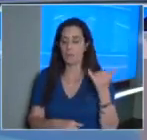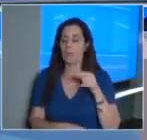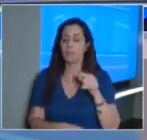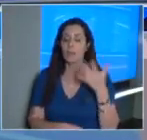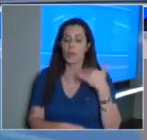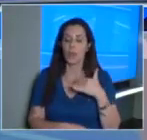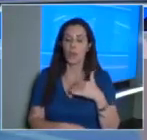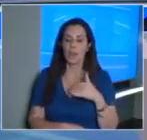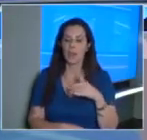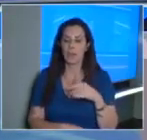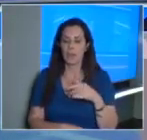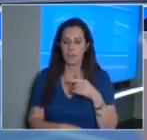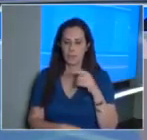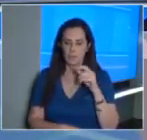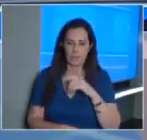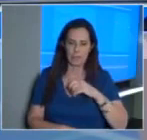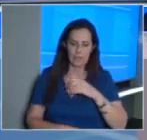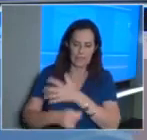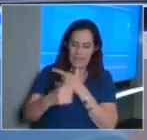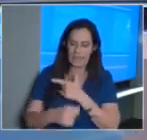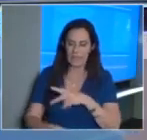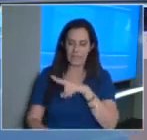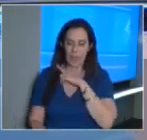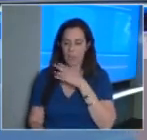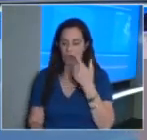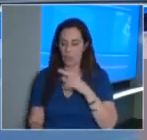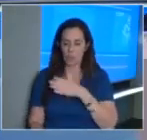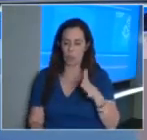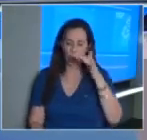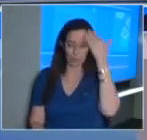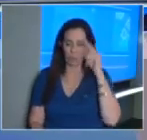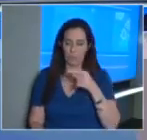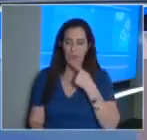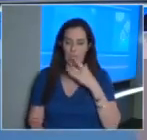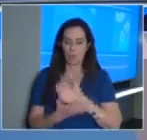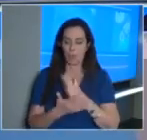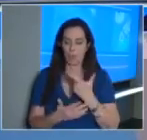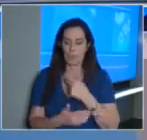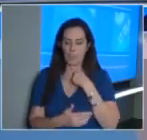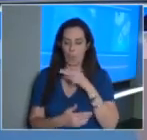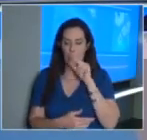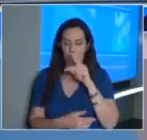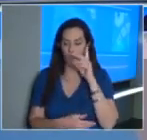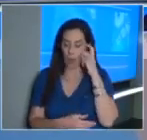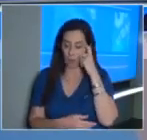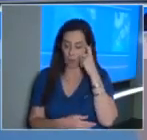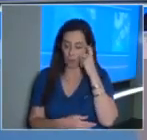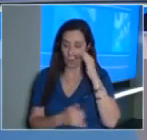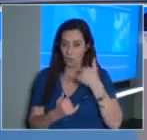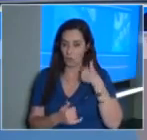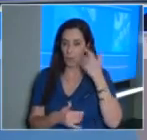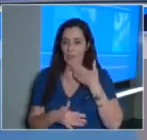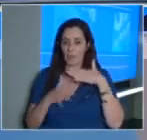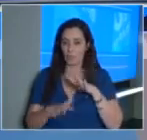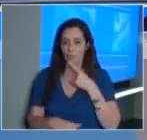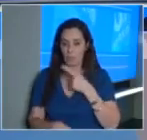היה עוין, היה אירי אחד ואנגלי אחד, שהיו מעצמאל הקיצוני והם קבעו את הטון. עכשיו יכול להיות שנשמע